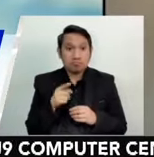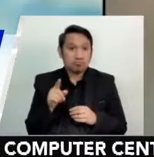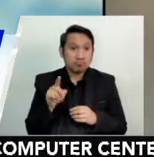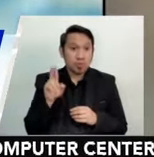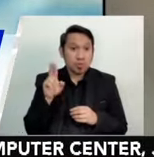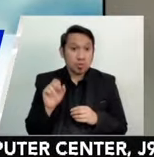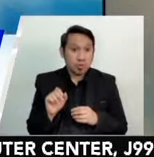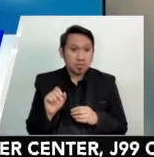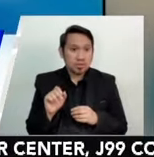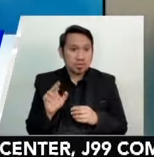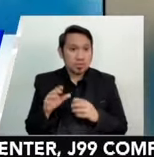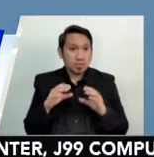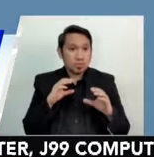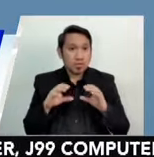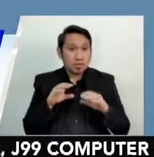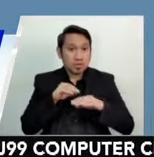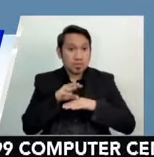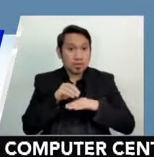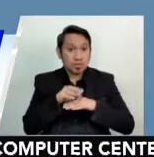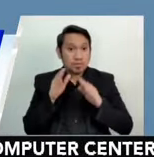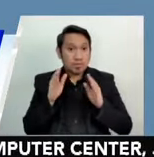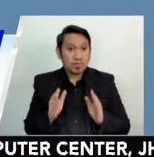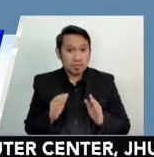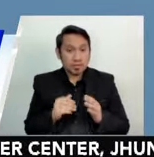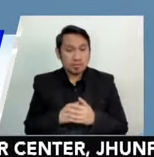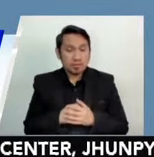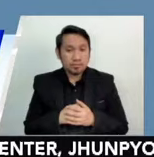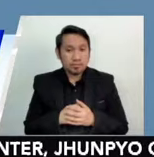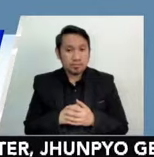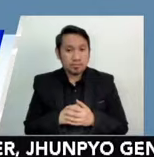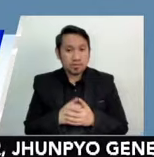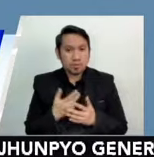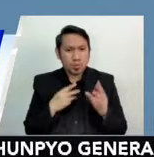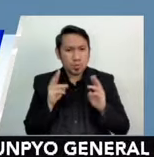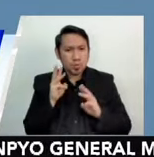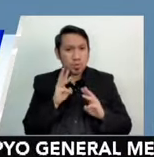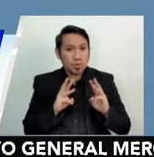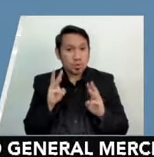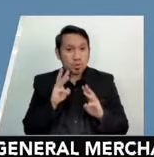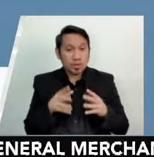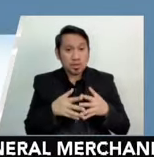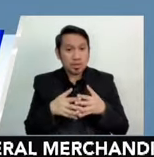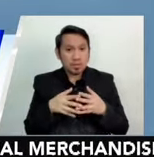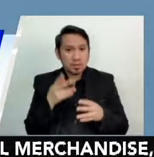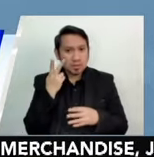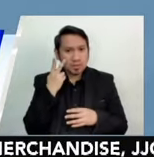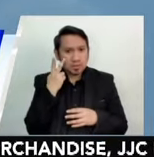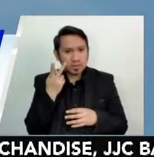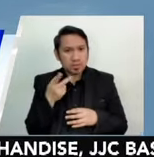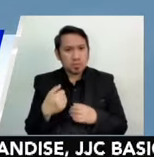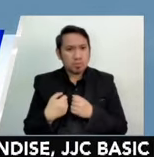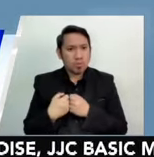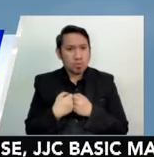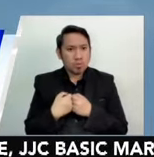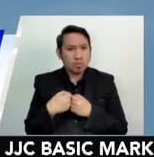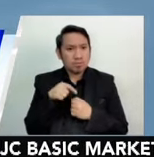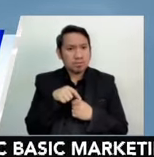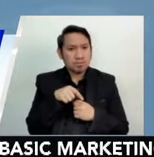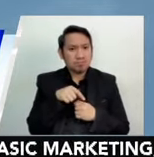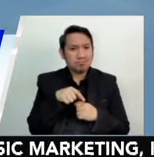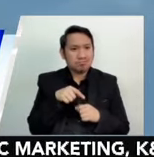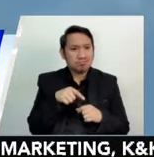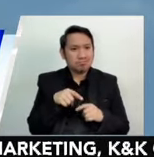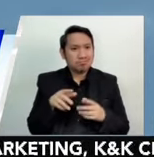Communications Advisor John Kirby na nababahala ang Amerika sa mga nakikita nilang agresibong hakbang ng China sa West Philippine